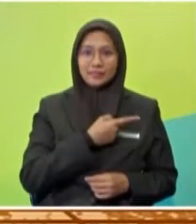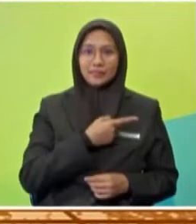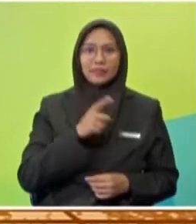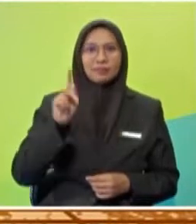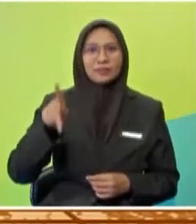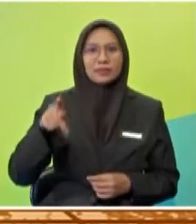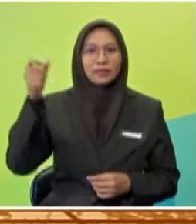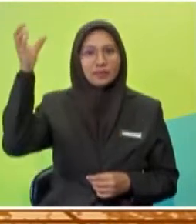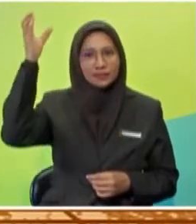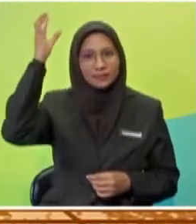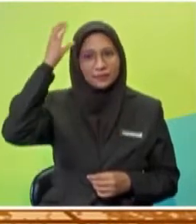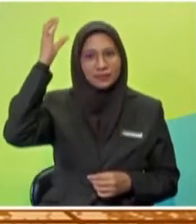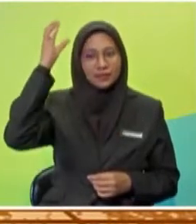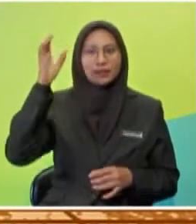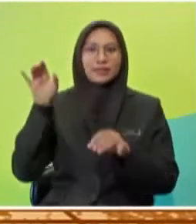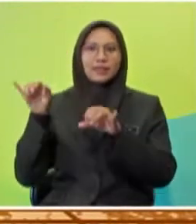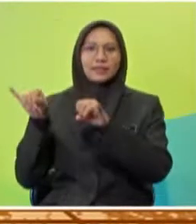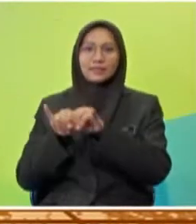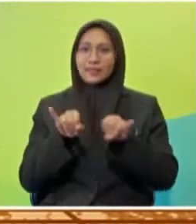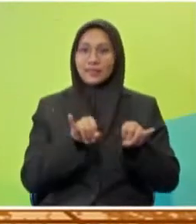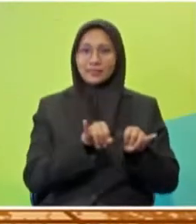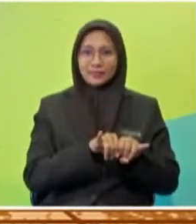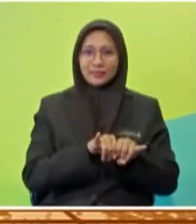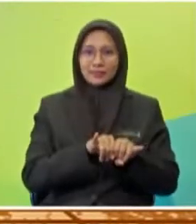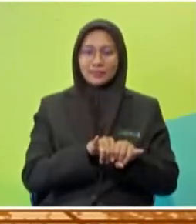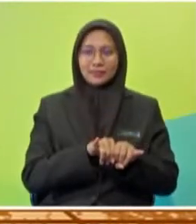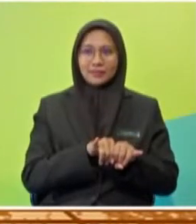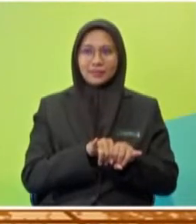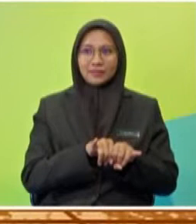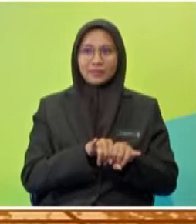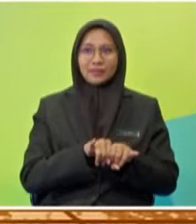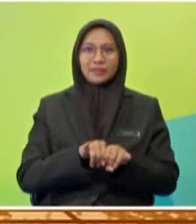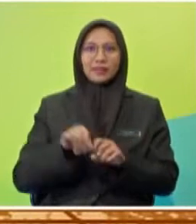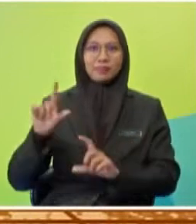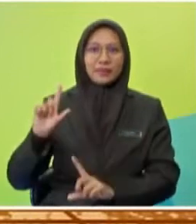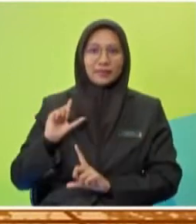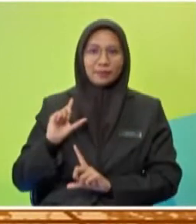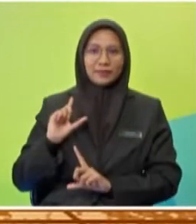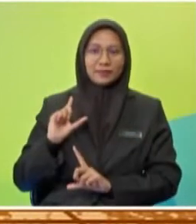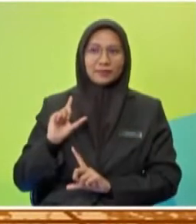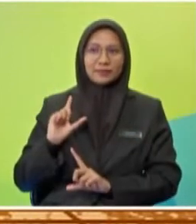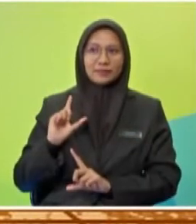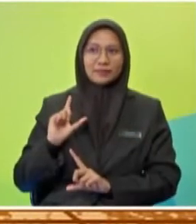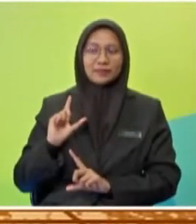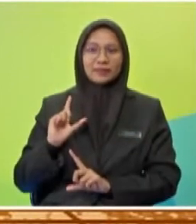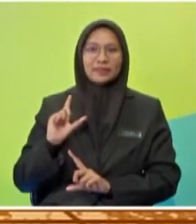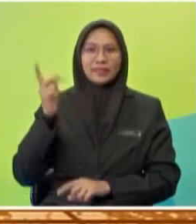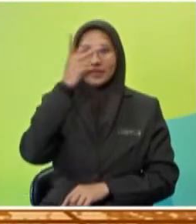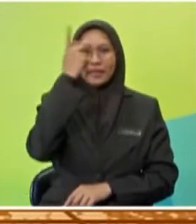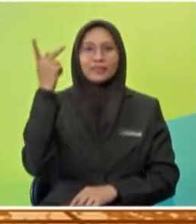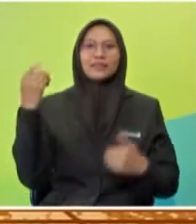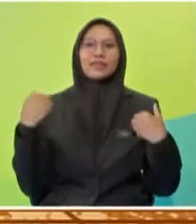jasa perjuangan tokoh seperti pawang now yang telah di hanugrah dihargai dengan sebuah Sekolah Telah